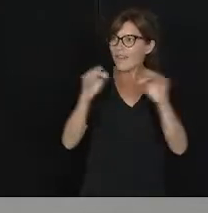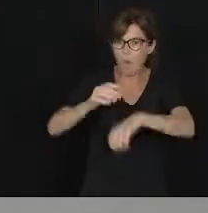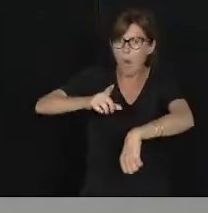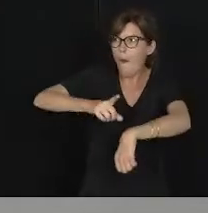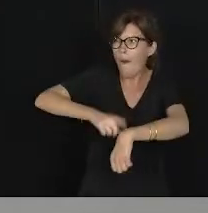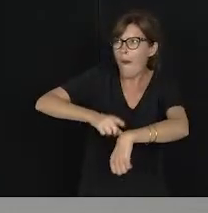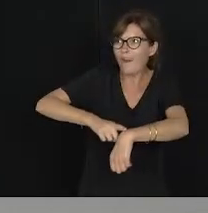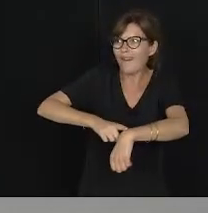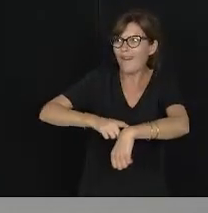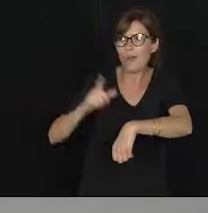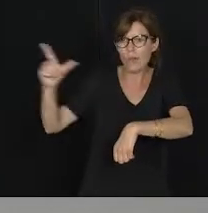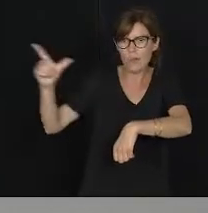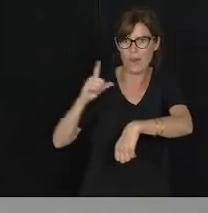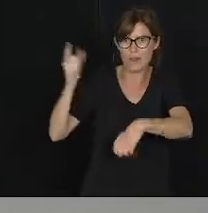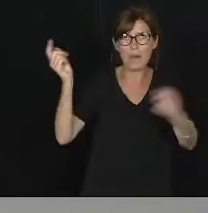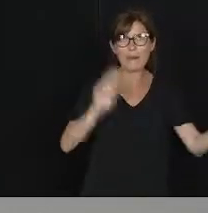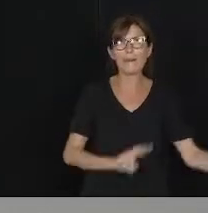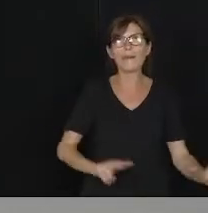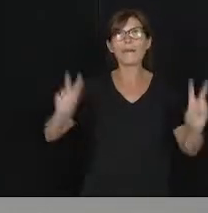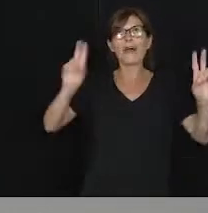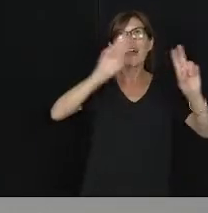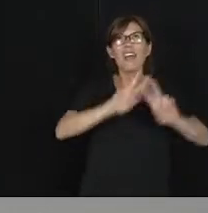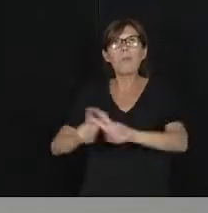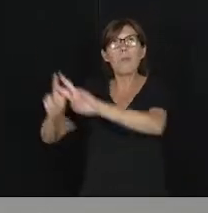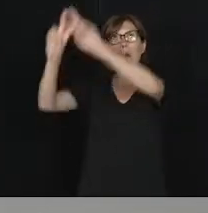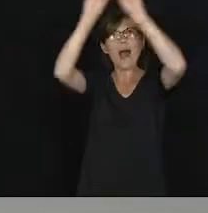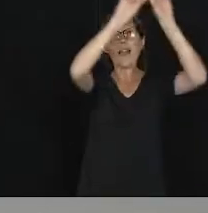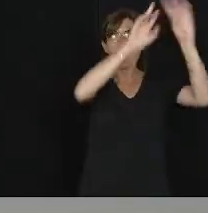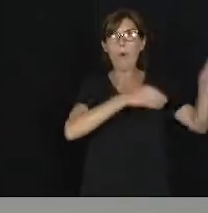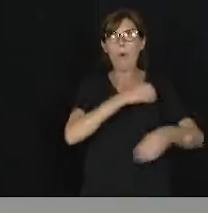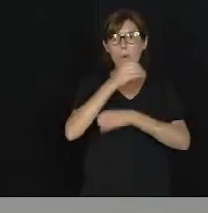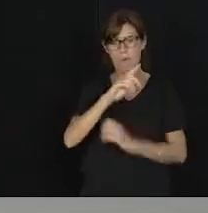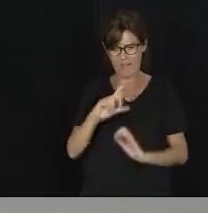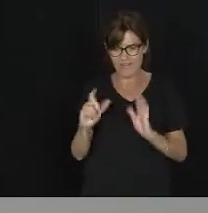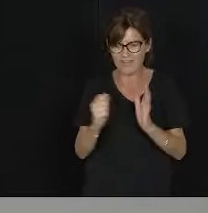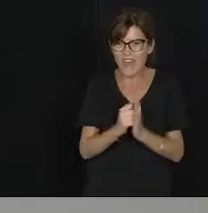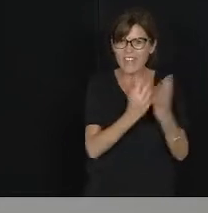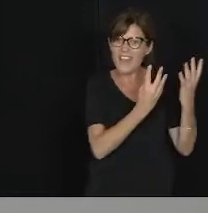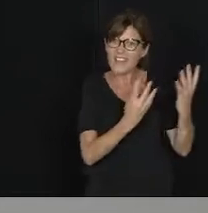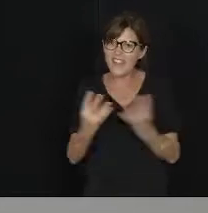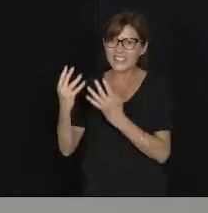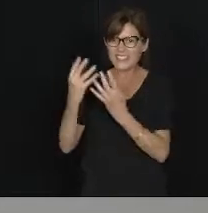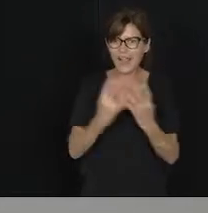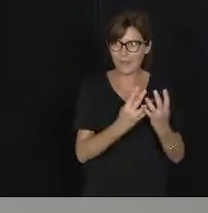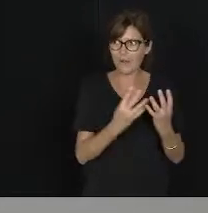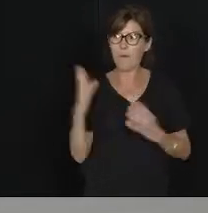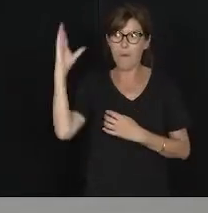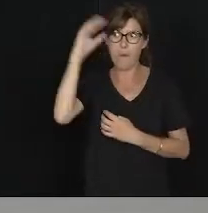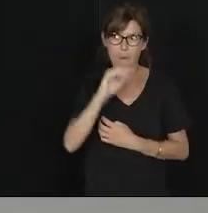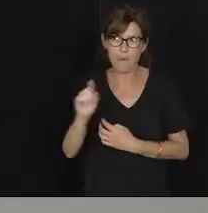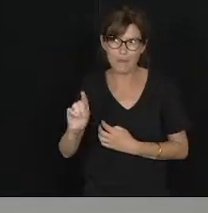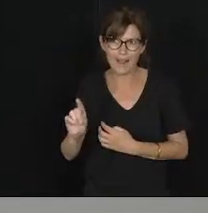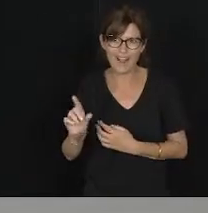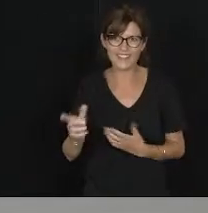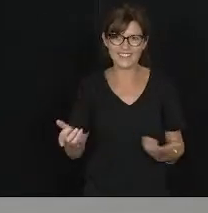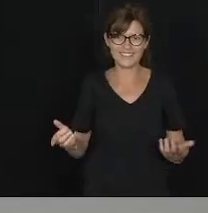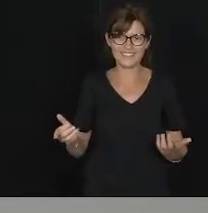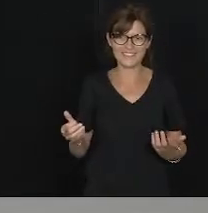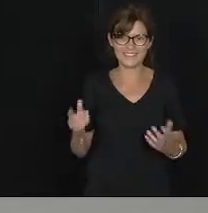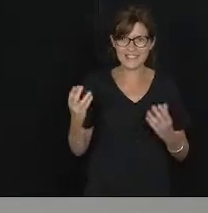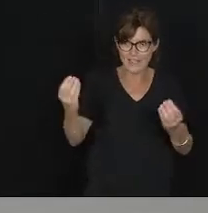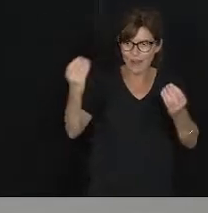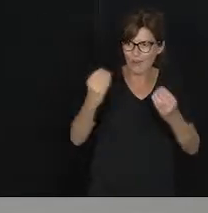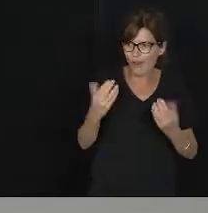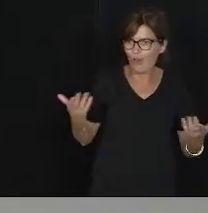célébrer des fêtes ou des dates anniversaires en commun. Et pour illustrer cette dernière idée, je voudrais juste évoquer